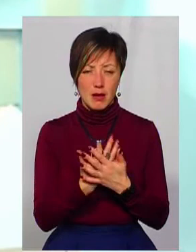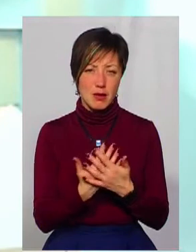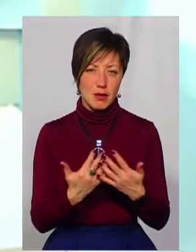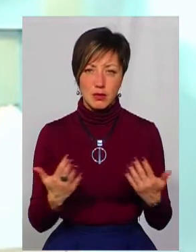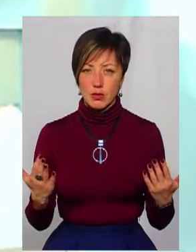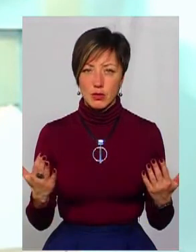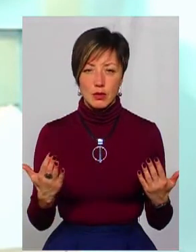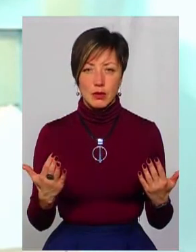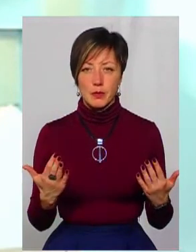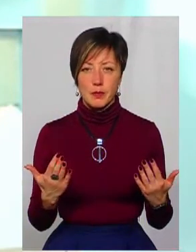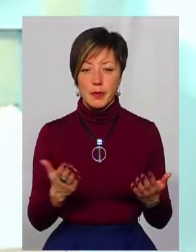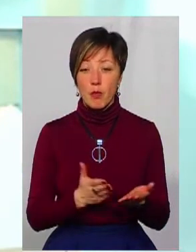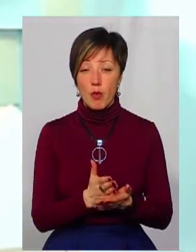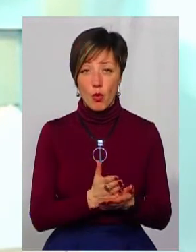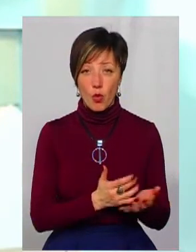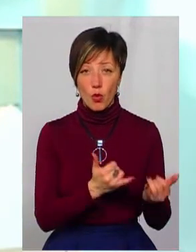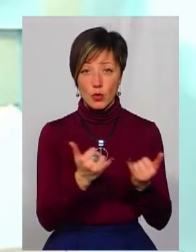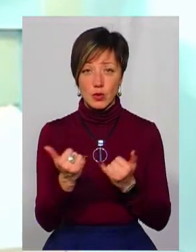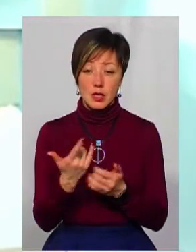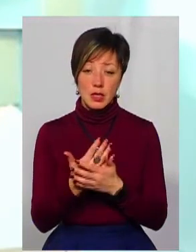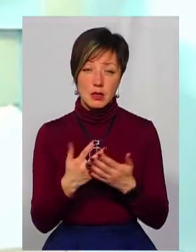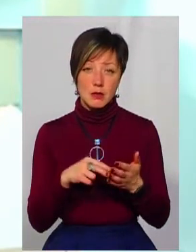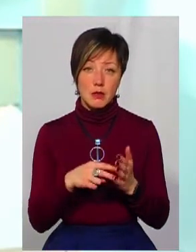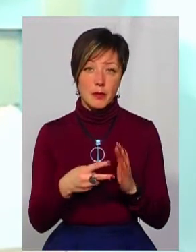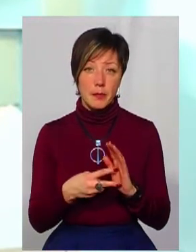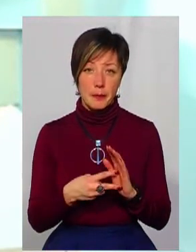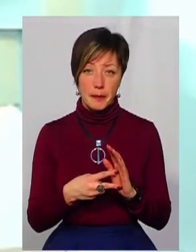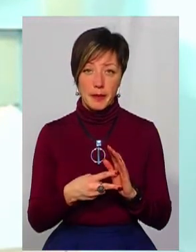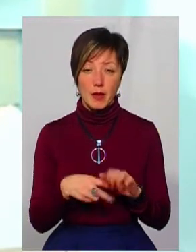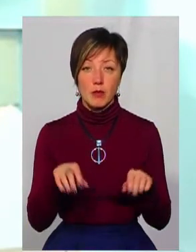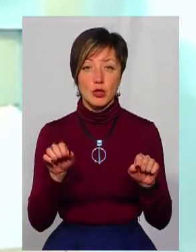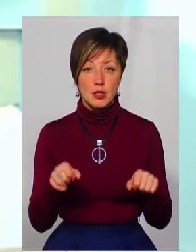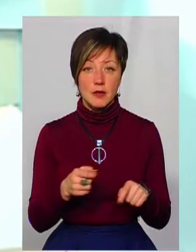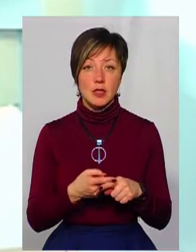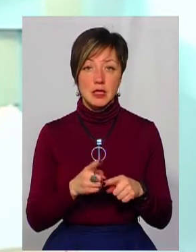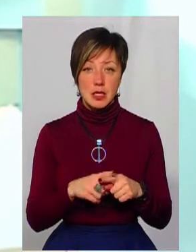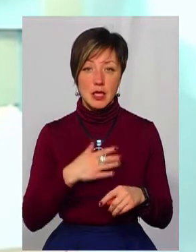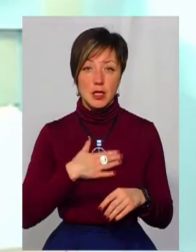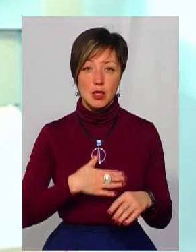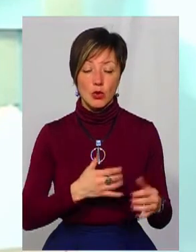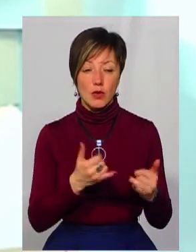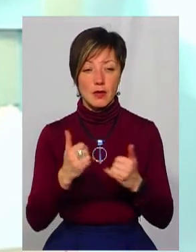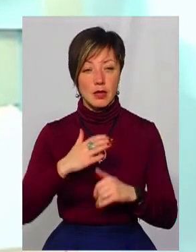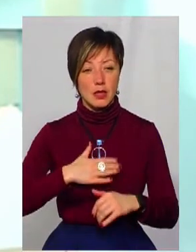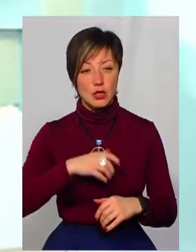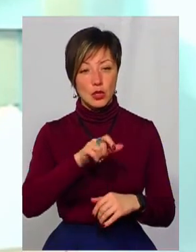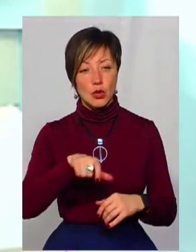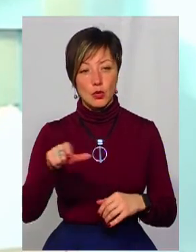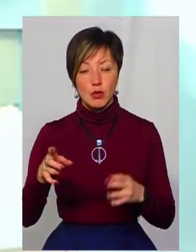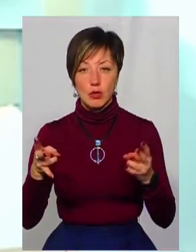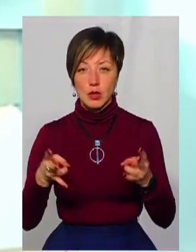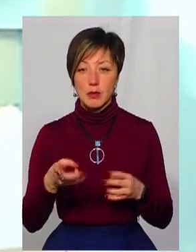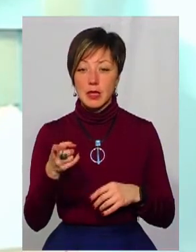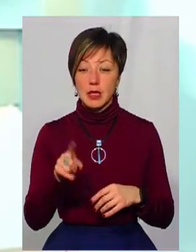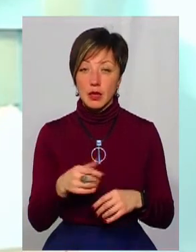дуже мають багато послуг, багато тарифних планів. Можливо, це задовольнить наших людей, потребу наших